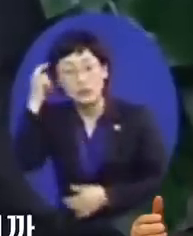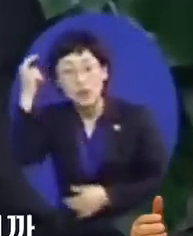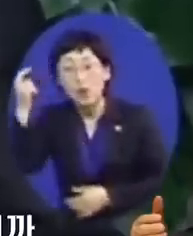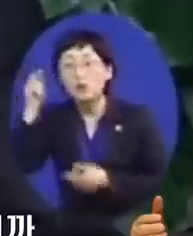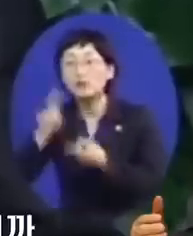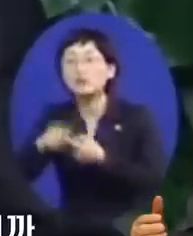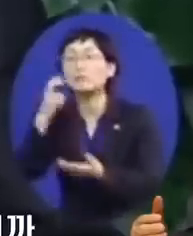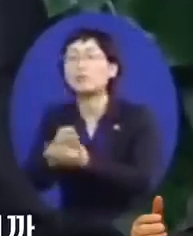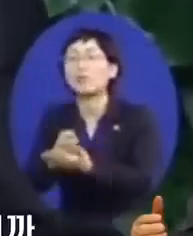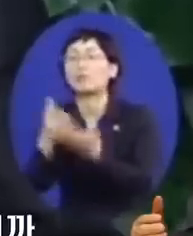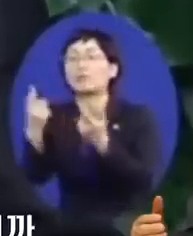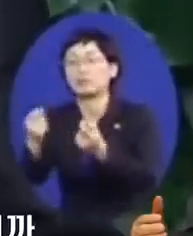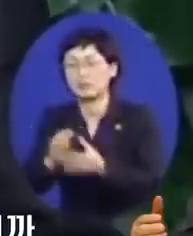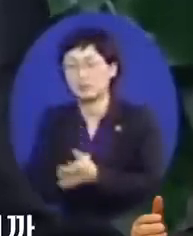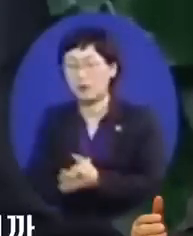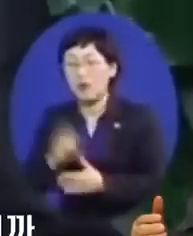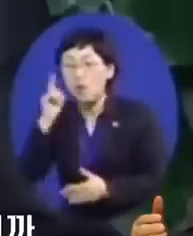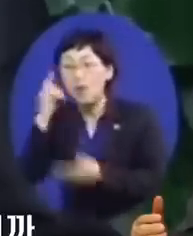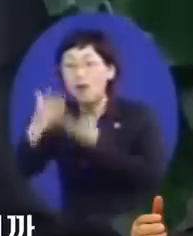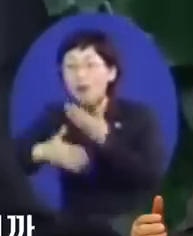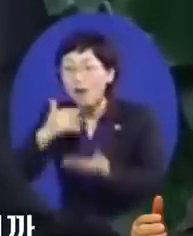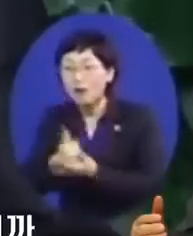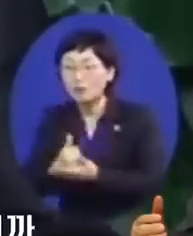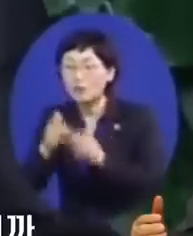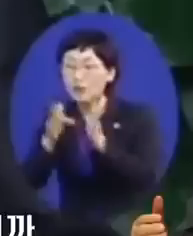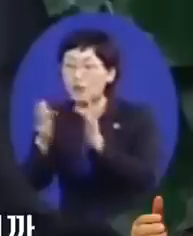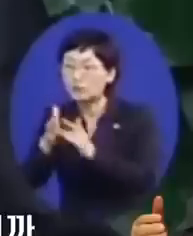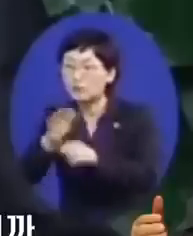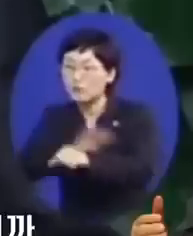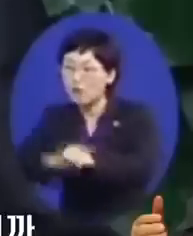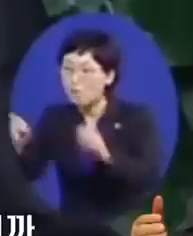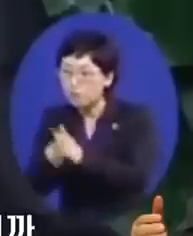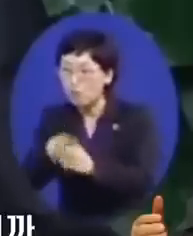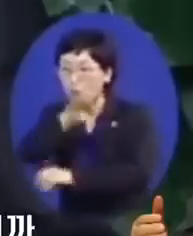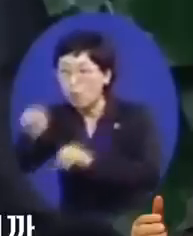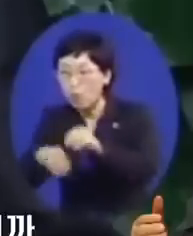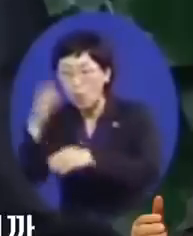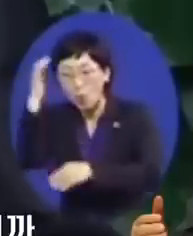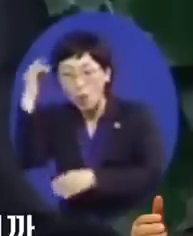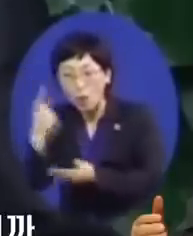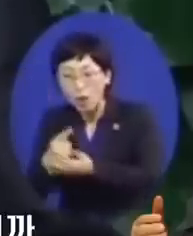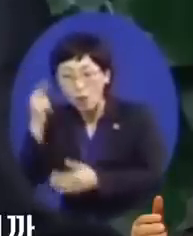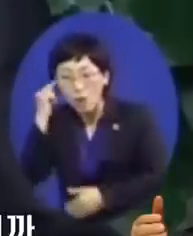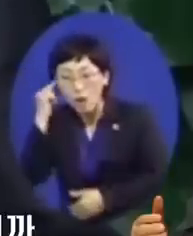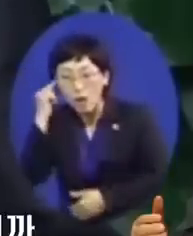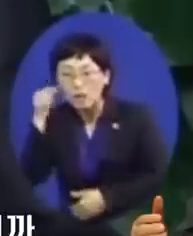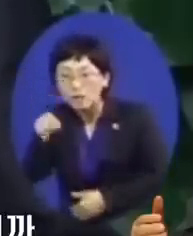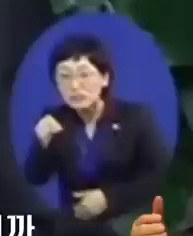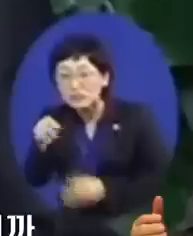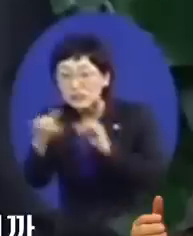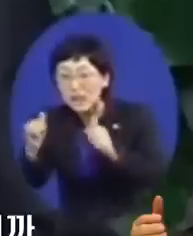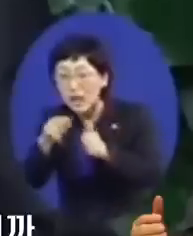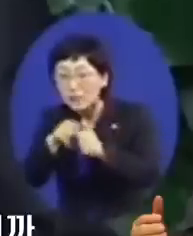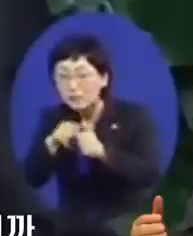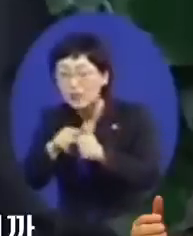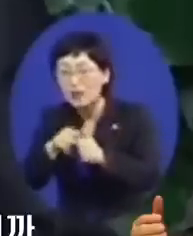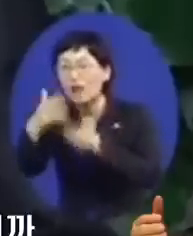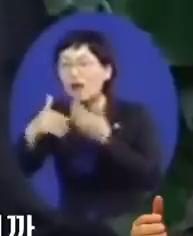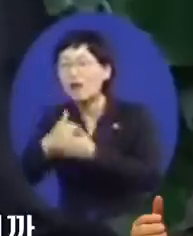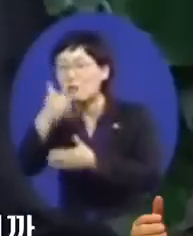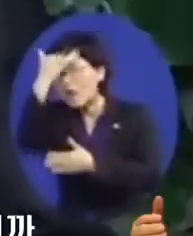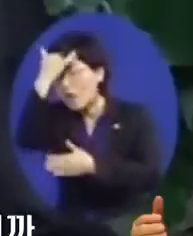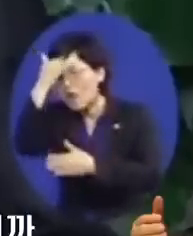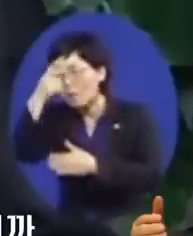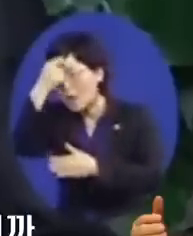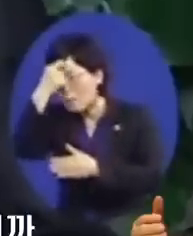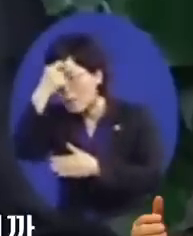법칙입니다. 왜 하나님이 예수 잘 믿는 사람이 저런 고난을 당하게 하십니까? 그분은 하나님을 예배하고 찬미하고 부르짖지